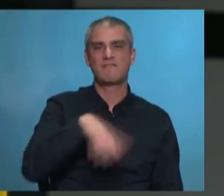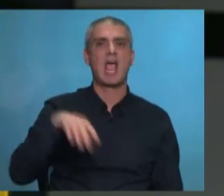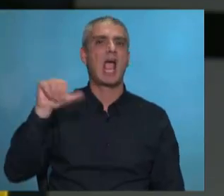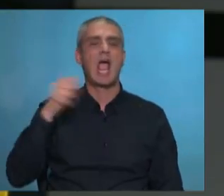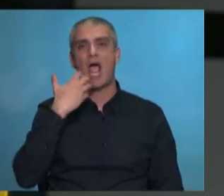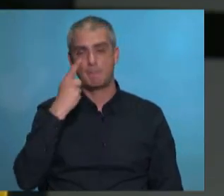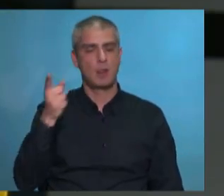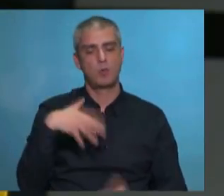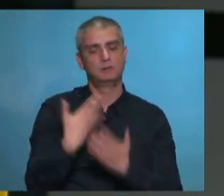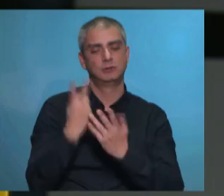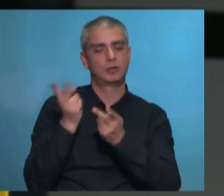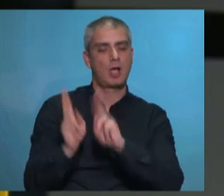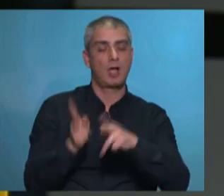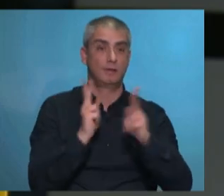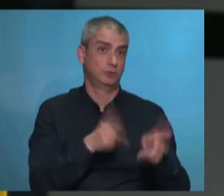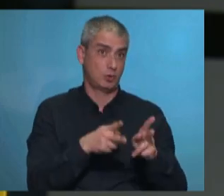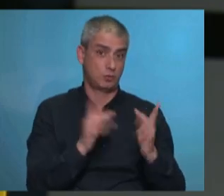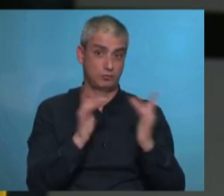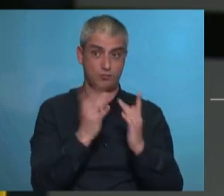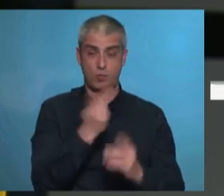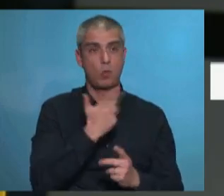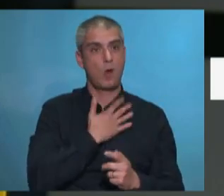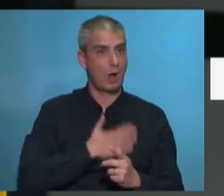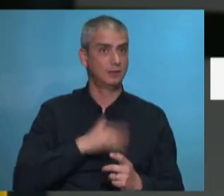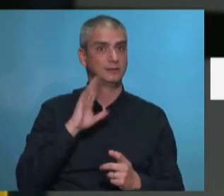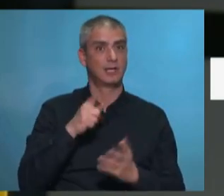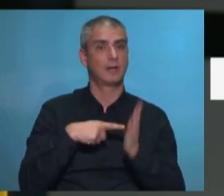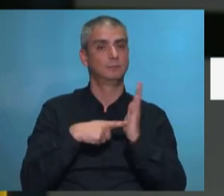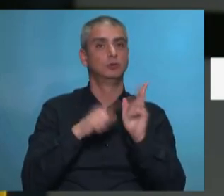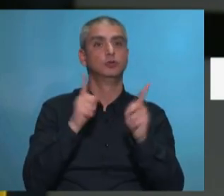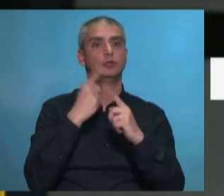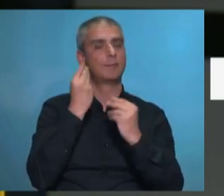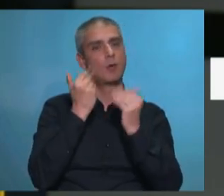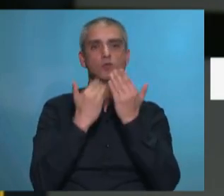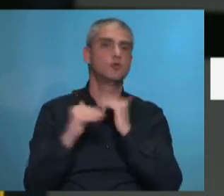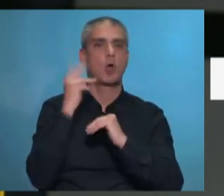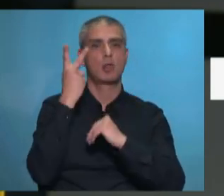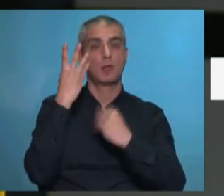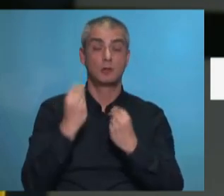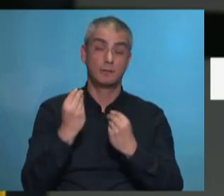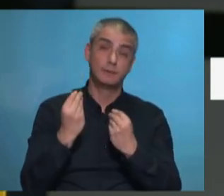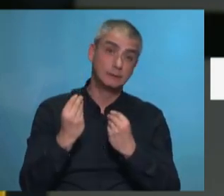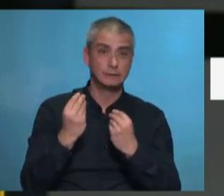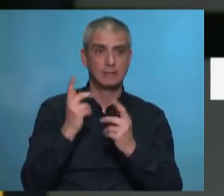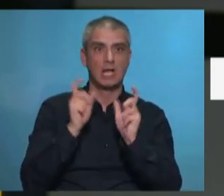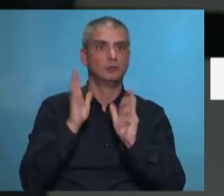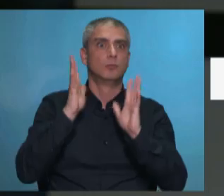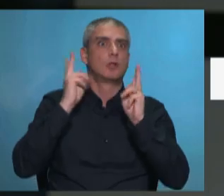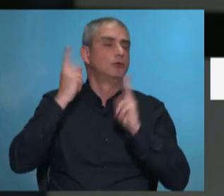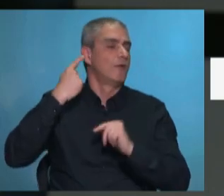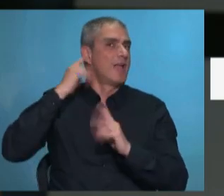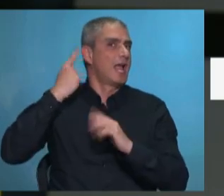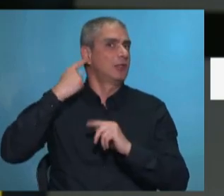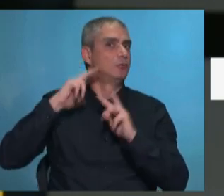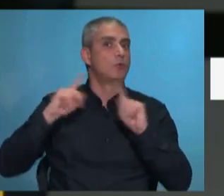הוא הציע שתי אלטרנטיבות אל מול אלה, הוא רצה גם לשדר שירים באיכות טובה יותר, קצת ככה לאנשים שממש חשוב להם איך נשמעת המוזיקה